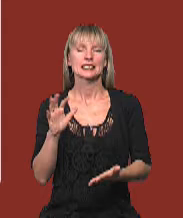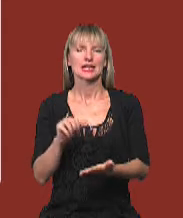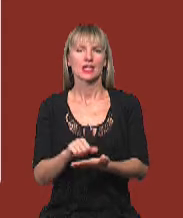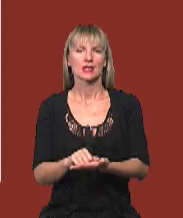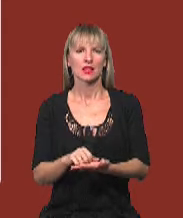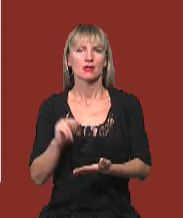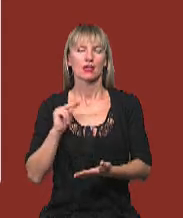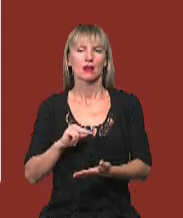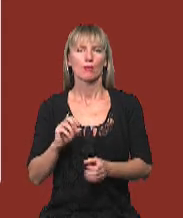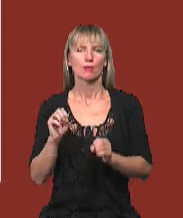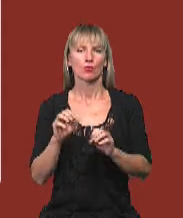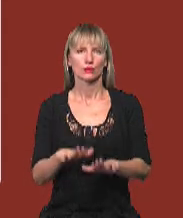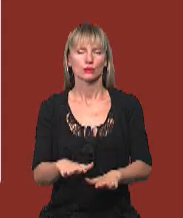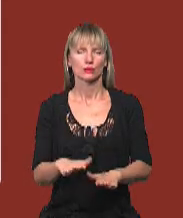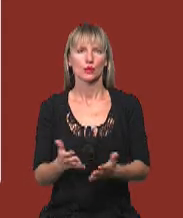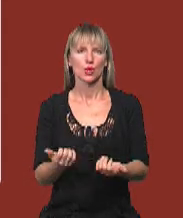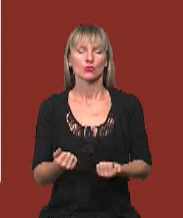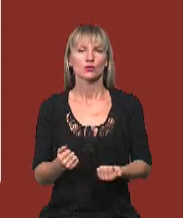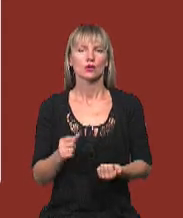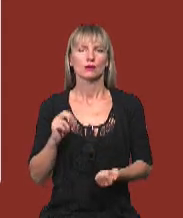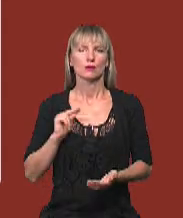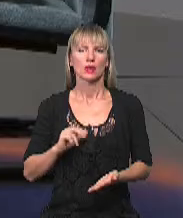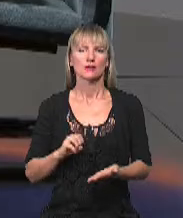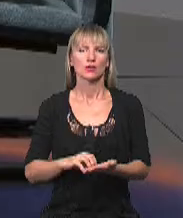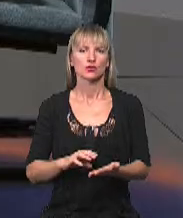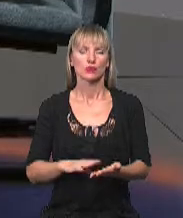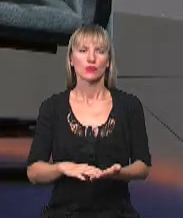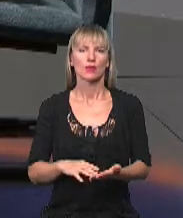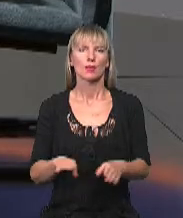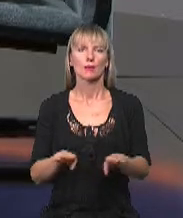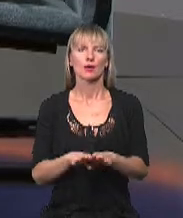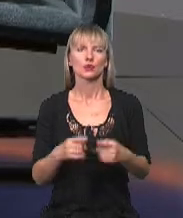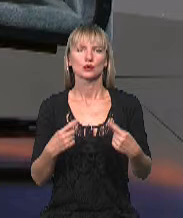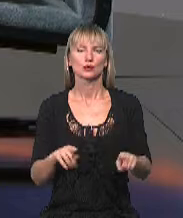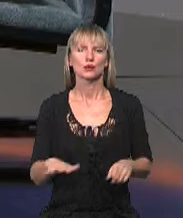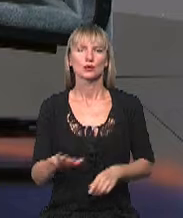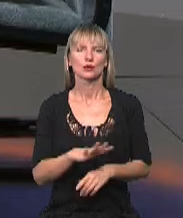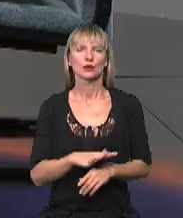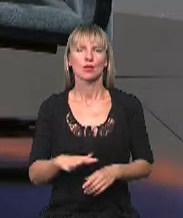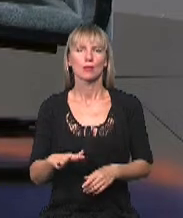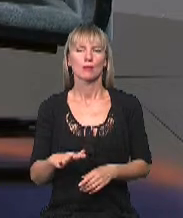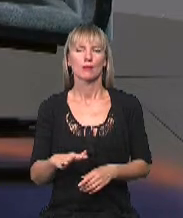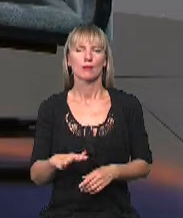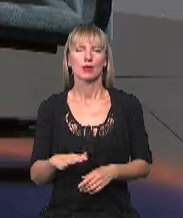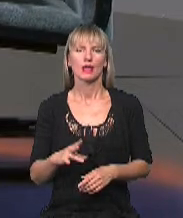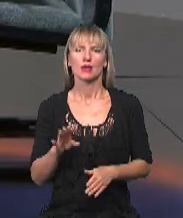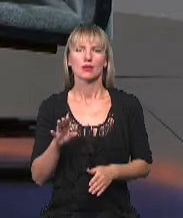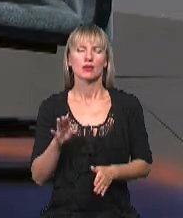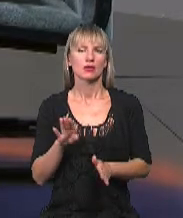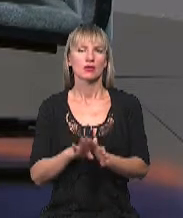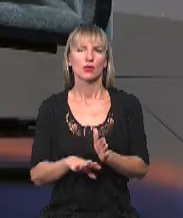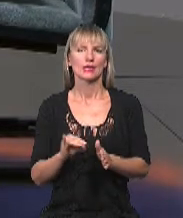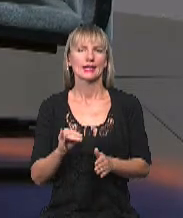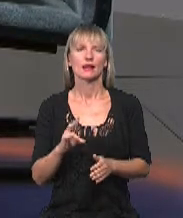зайнятих, тобто ті, що мають роботу, ті, що працевлаштовані. У порівнянні з іншими зонами, ну, не найгірше, але й